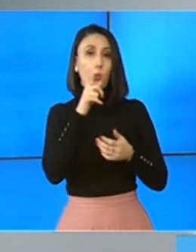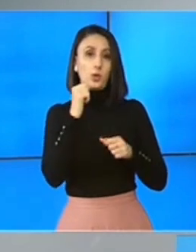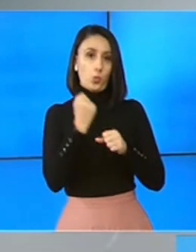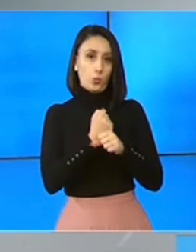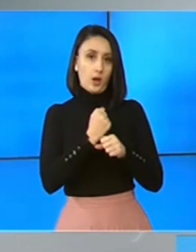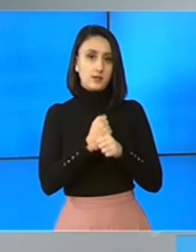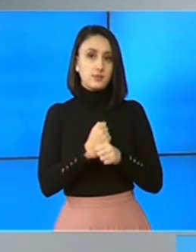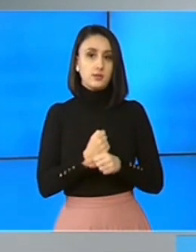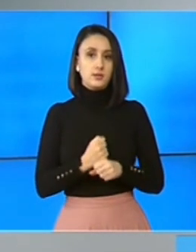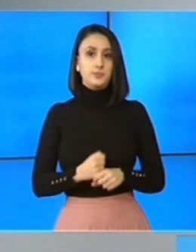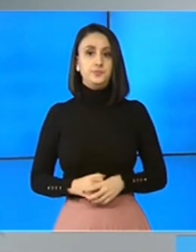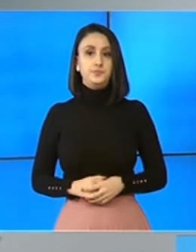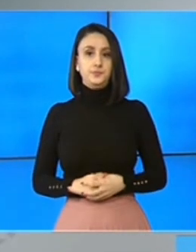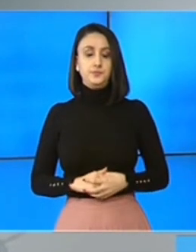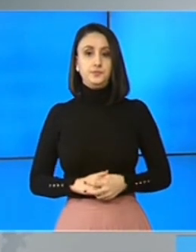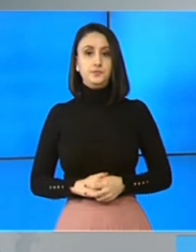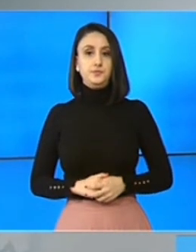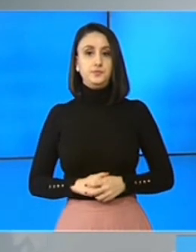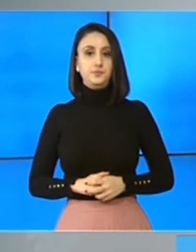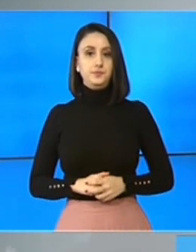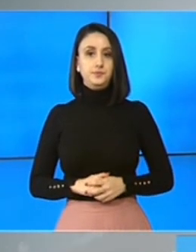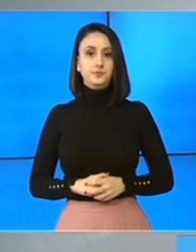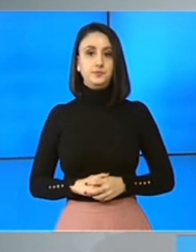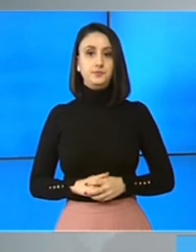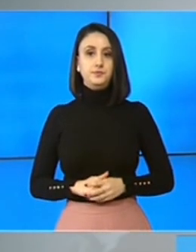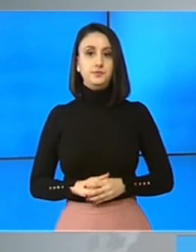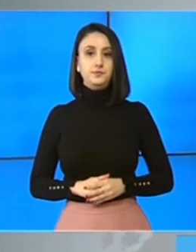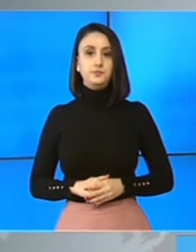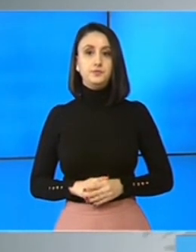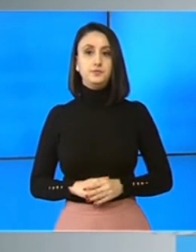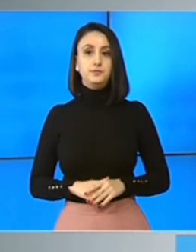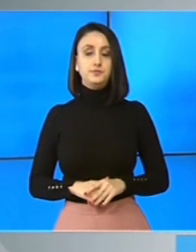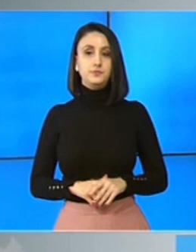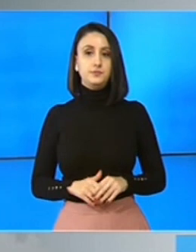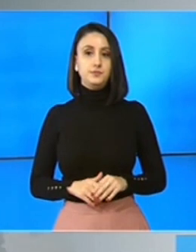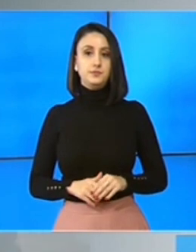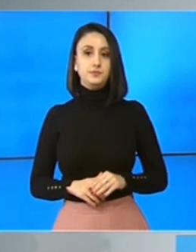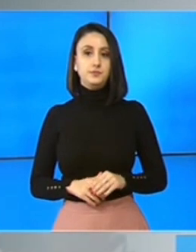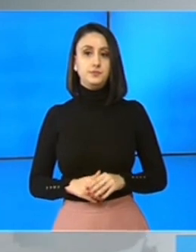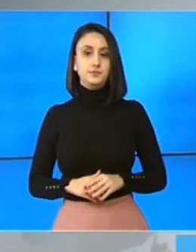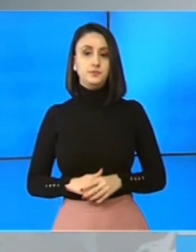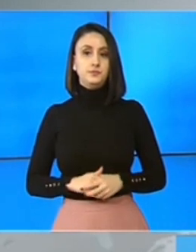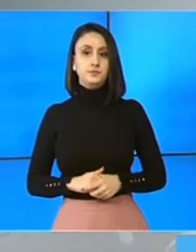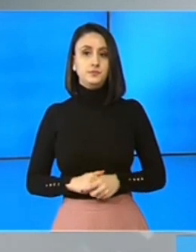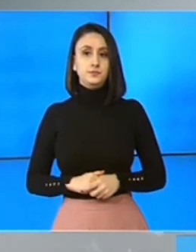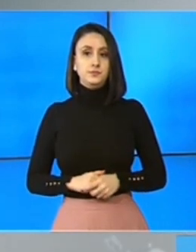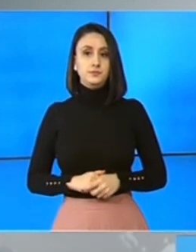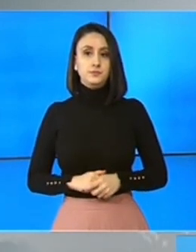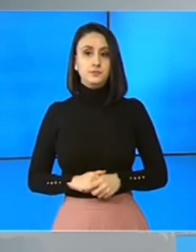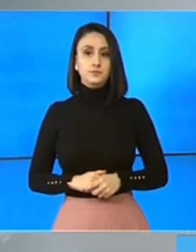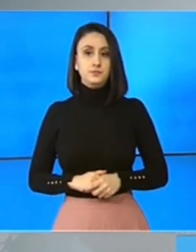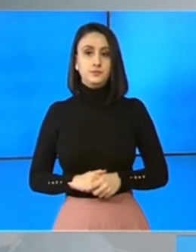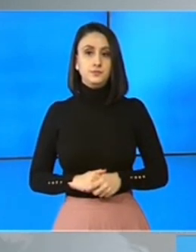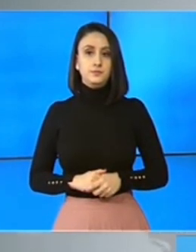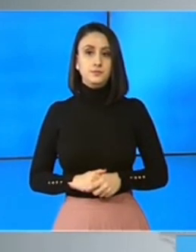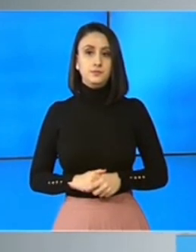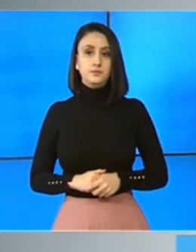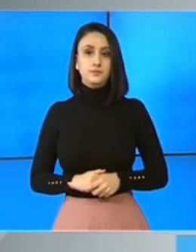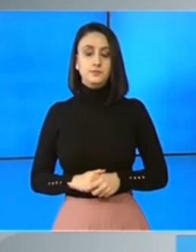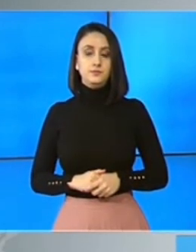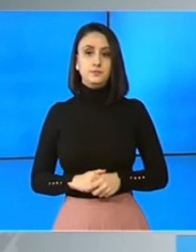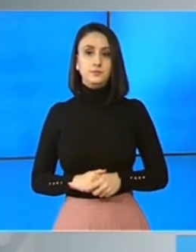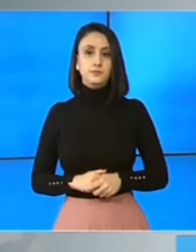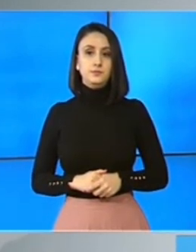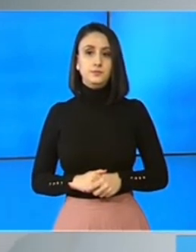lucrează este navigatori de 17 ani deține brevetul de comandant de 10 ani de zile la 25 de ani era deja tată și